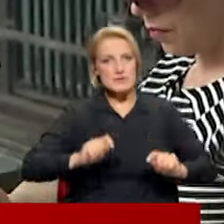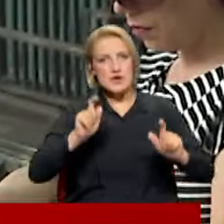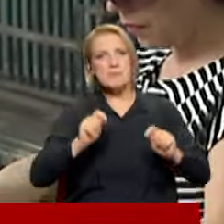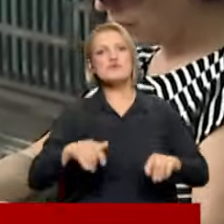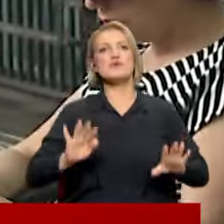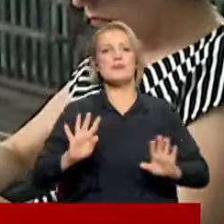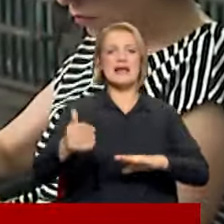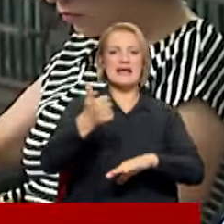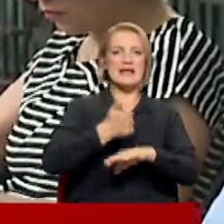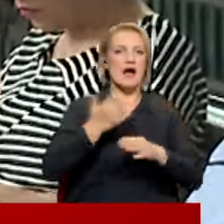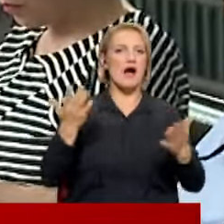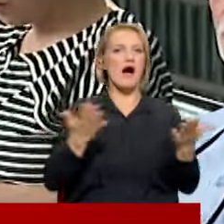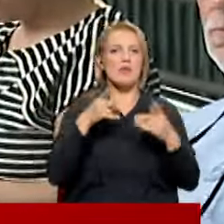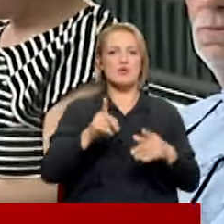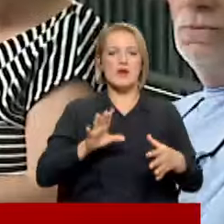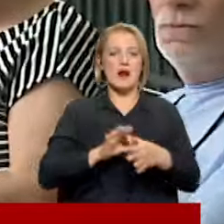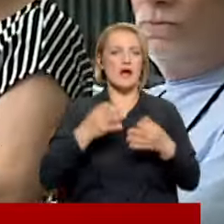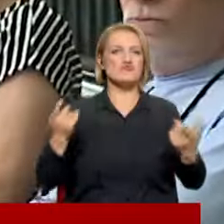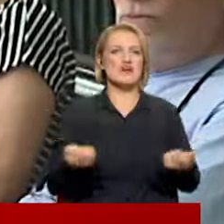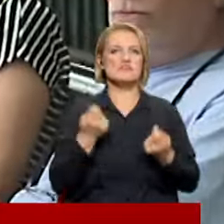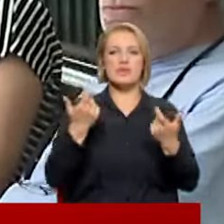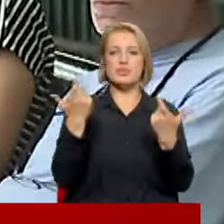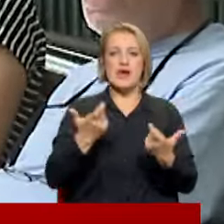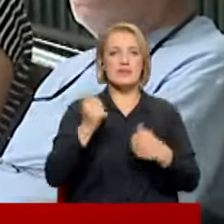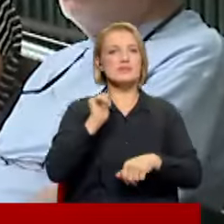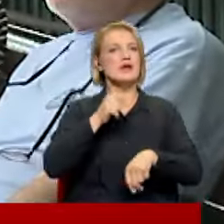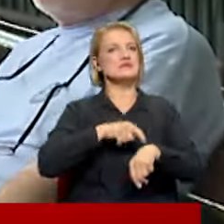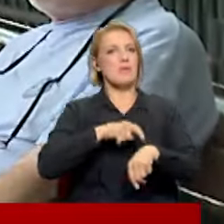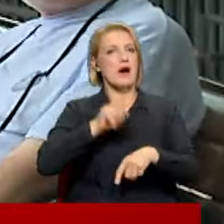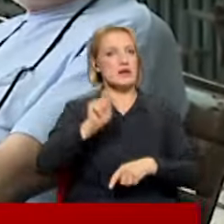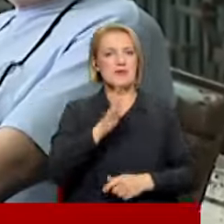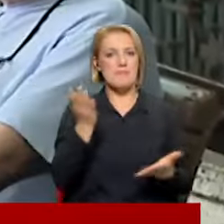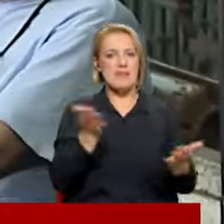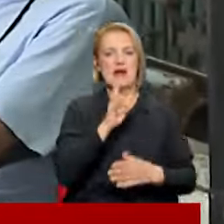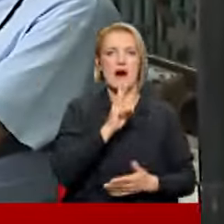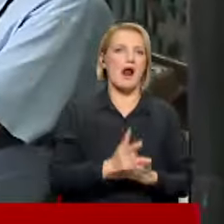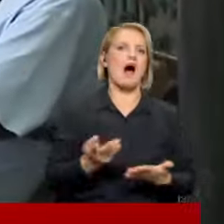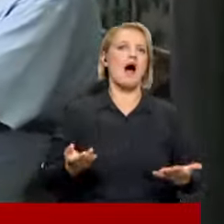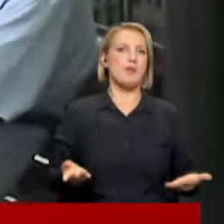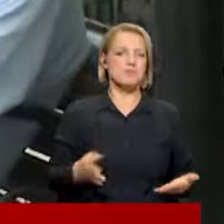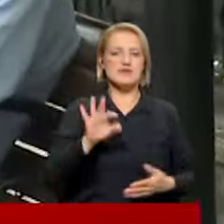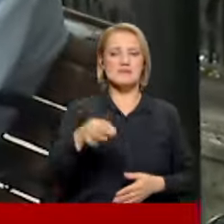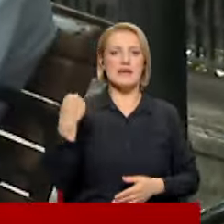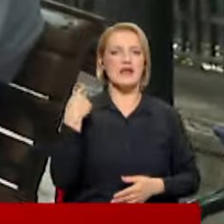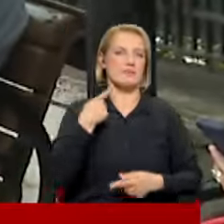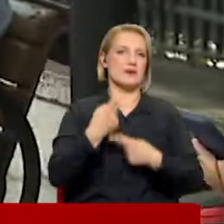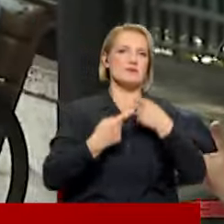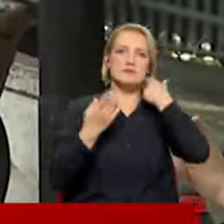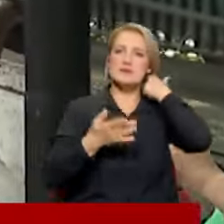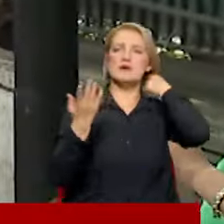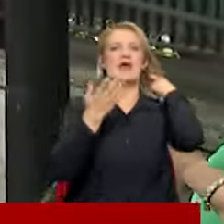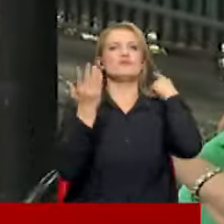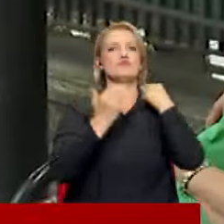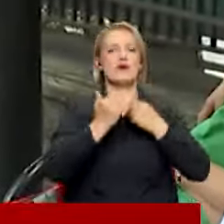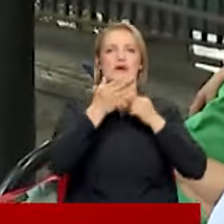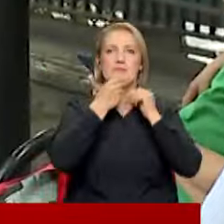yapılmayacak mı? İktidar henüz bununla ilgili çalışmayı nerede ne zaman yapacağına bile karar vermedi. Şimdi yeni bir iddia. En düşük